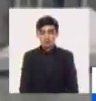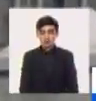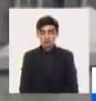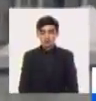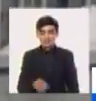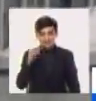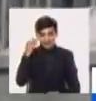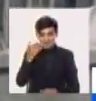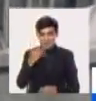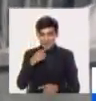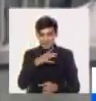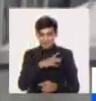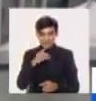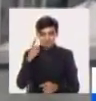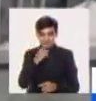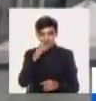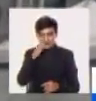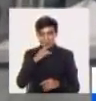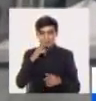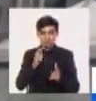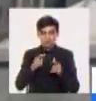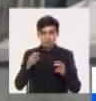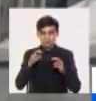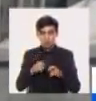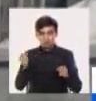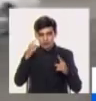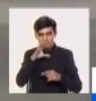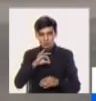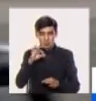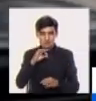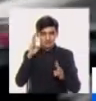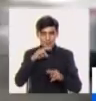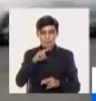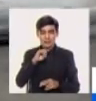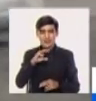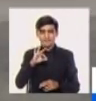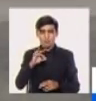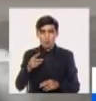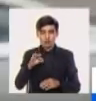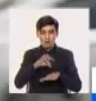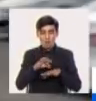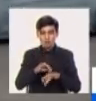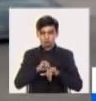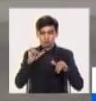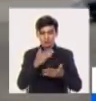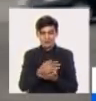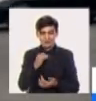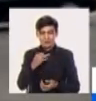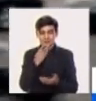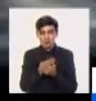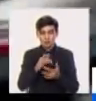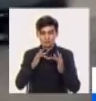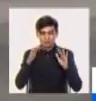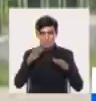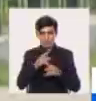Осылай деген Қытай елшілігі Қазақстанда ешкім анықтай алмай жатқан белгісіз пневмония асқынып тұрғанын айтқан. Өзінің ресми сайтында таратқан